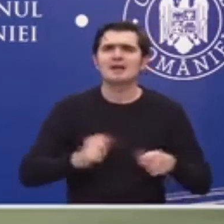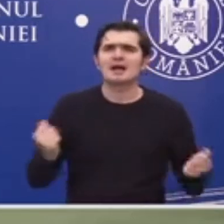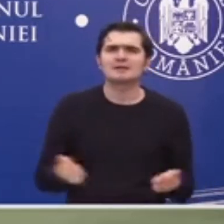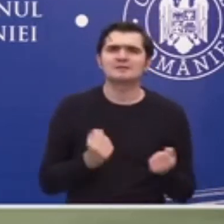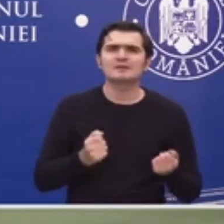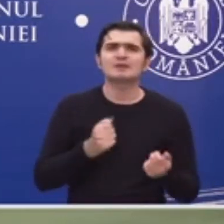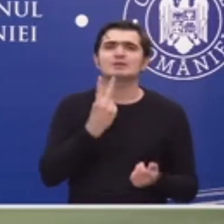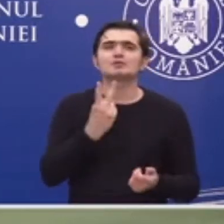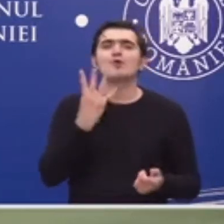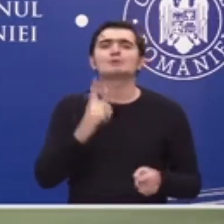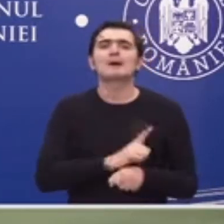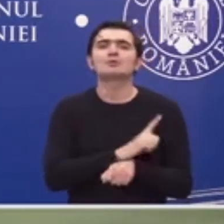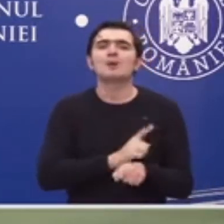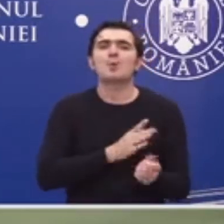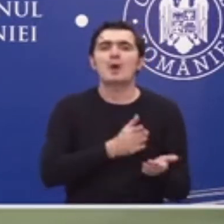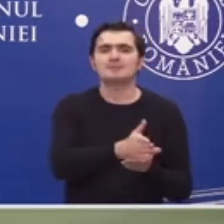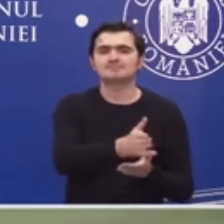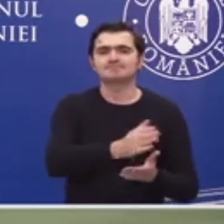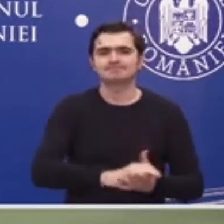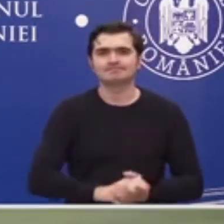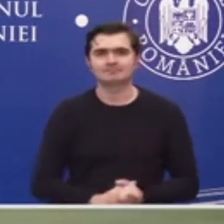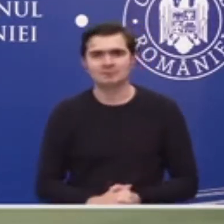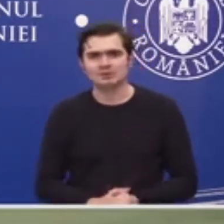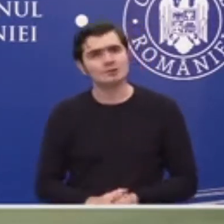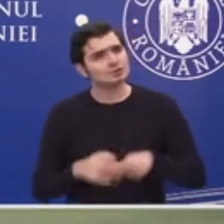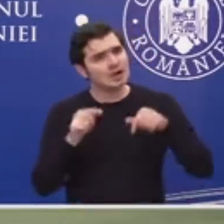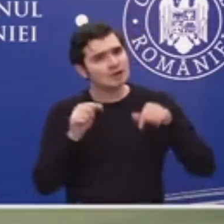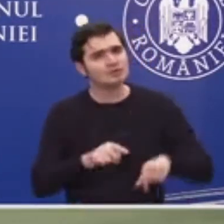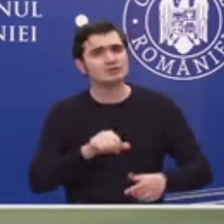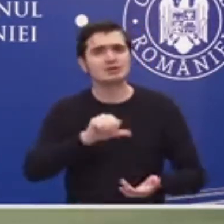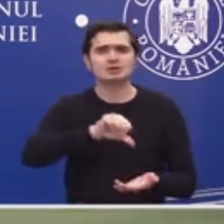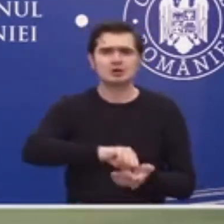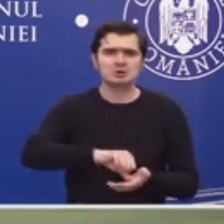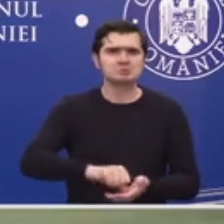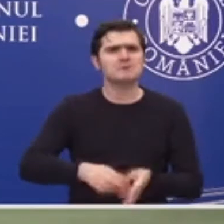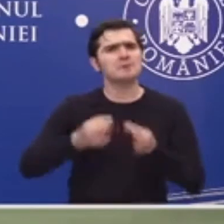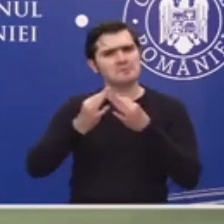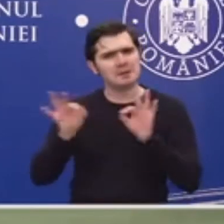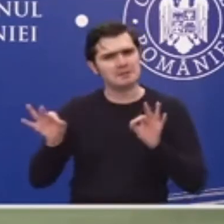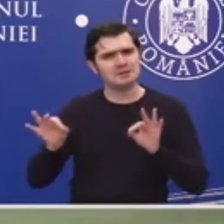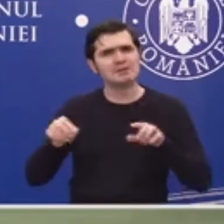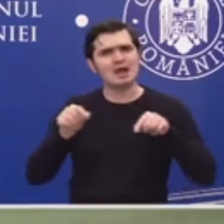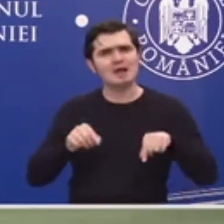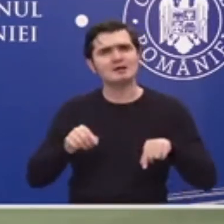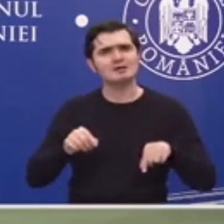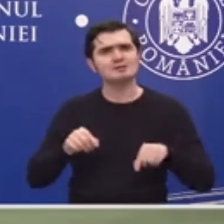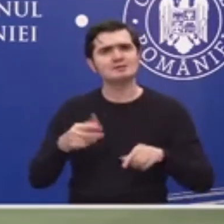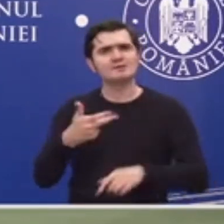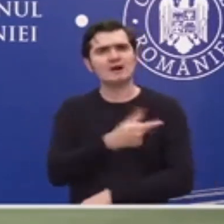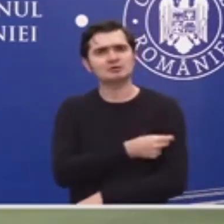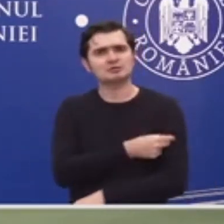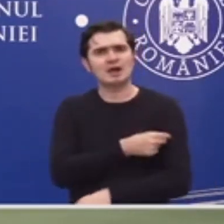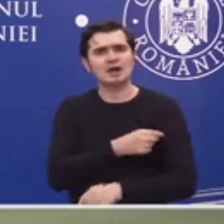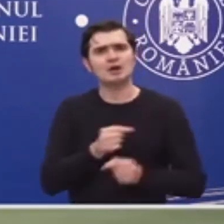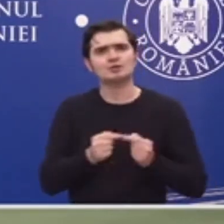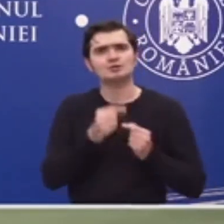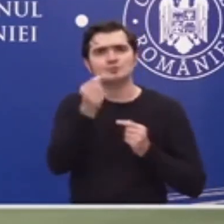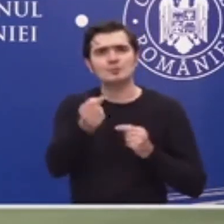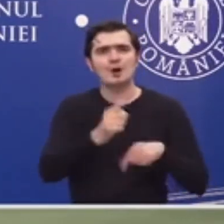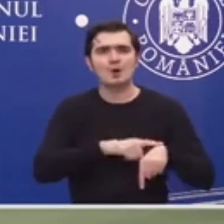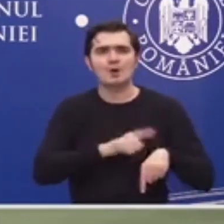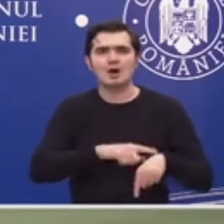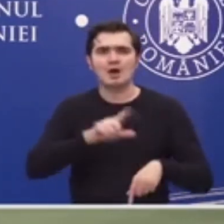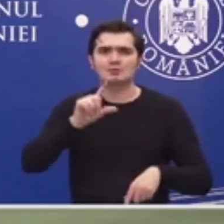ore. Și care, evident, vor permite aceste centre vaccinarea și după